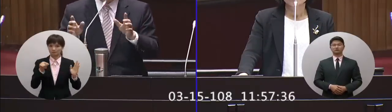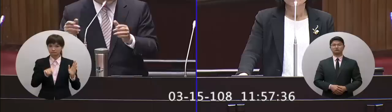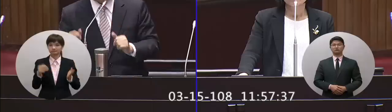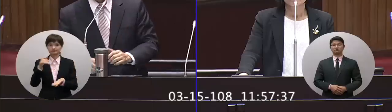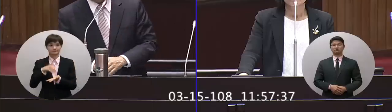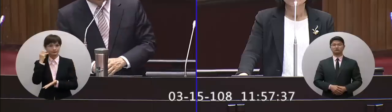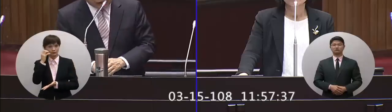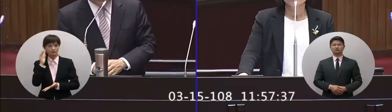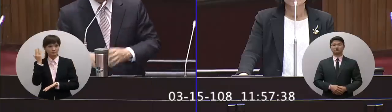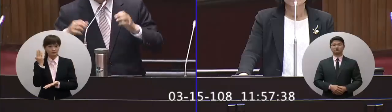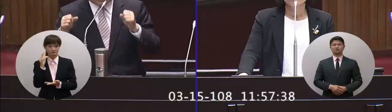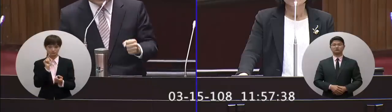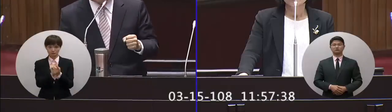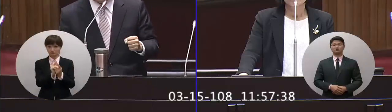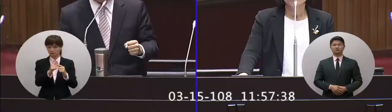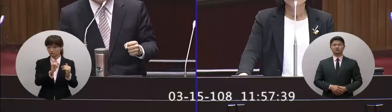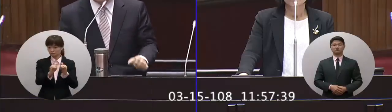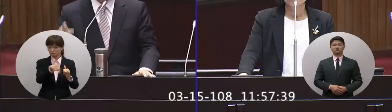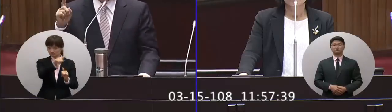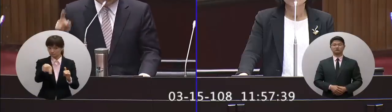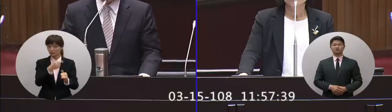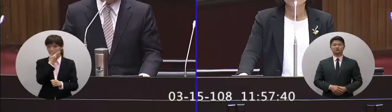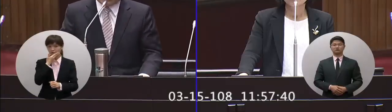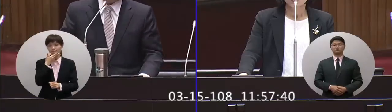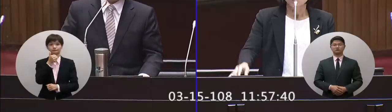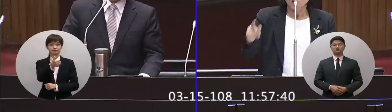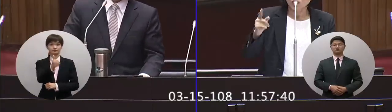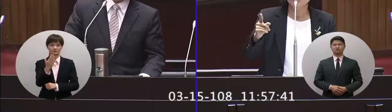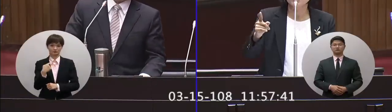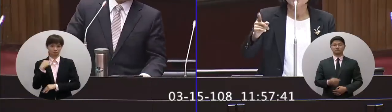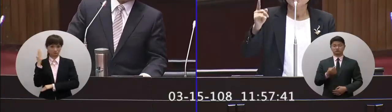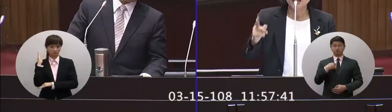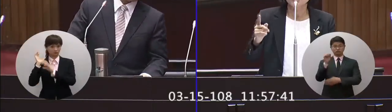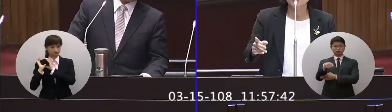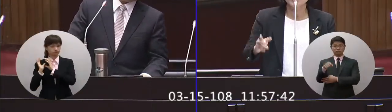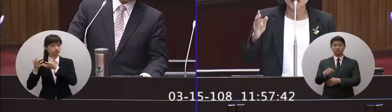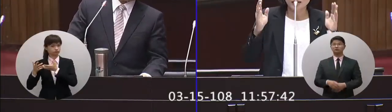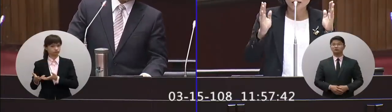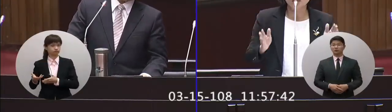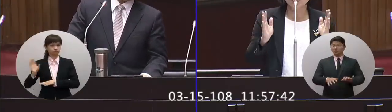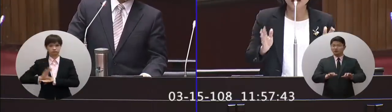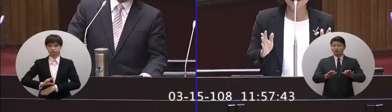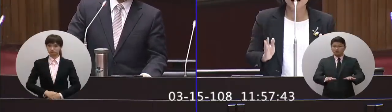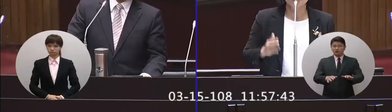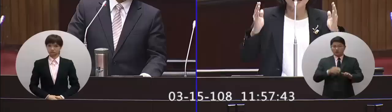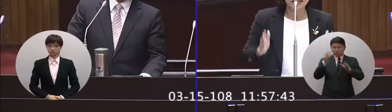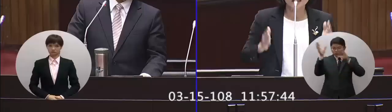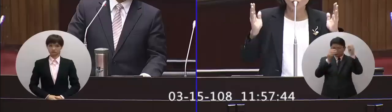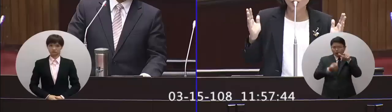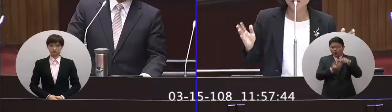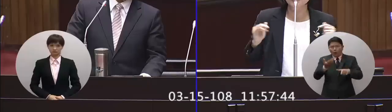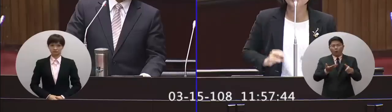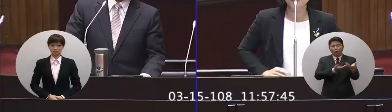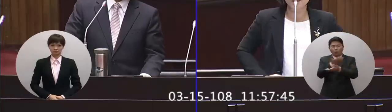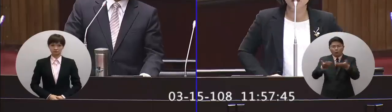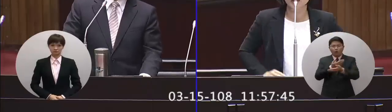来说是幸福的，而政府的责任就更重了。 我同意，正因为现在资讯开放，大家